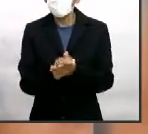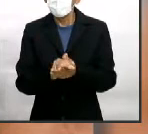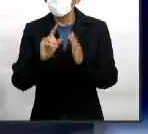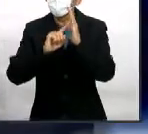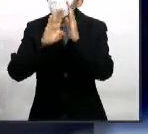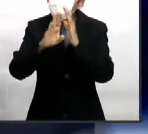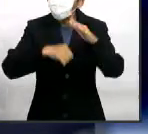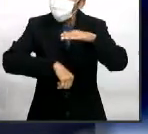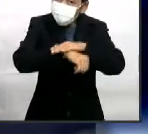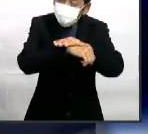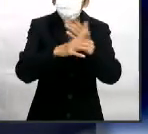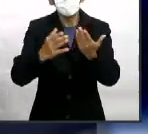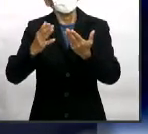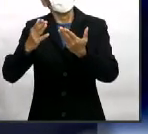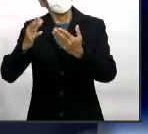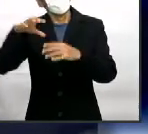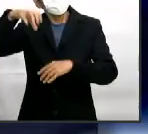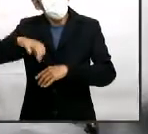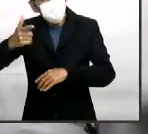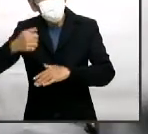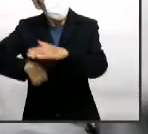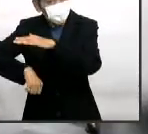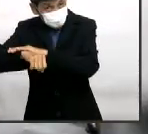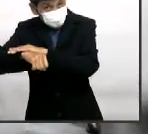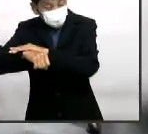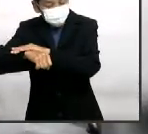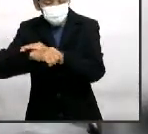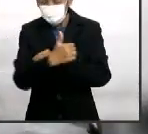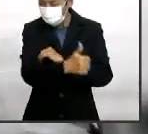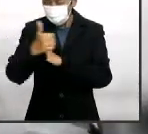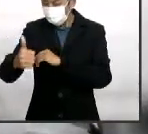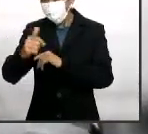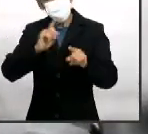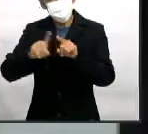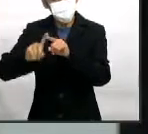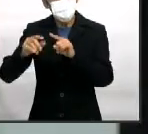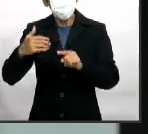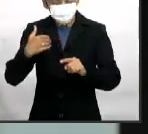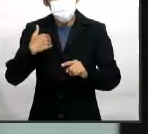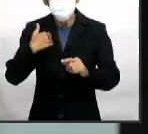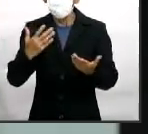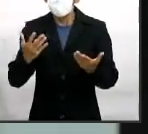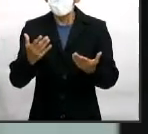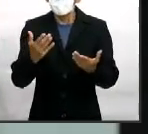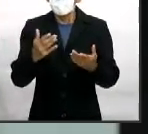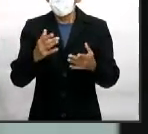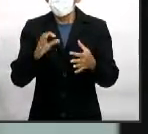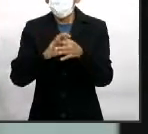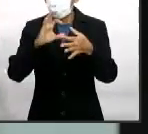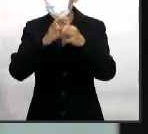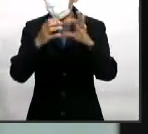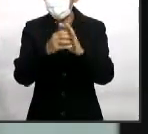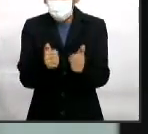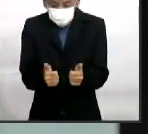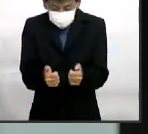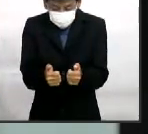รีรัมย์ยูไนเต็ดเรื่องของเมืองทองหรืออะไรอย่างเงี้ยที่เป็นสโมสรเก่งๆในสโมสรต่างๆเนี่ยจริงๆนักกีฬาอีส